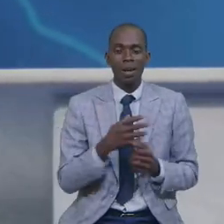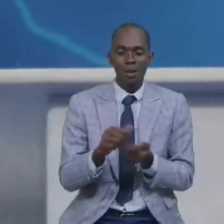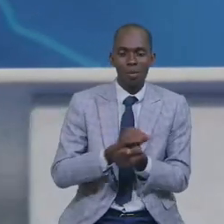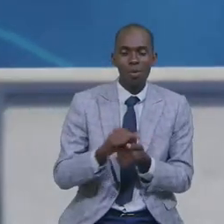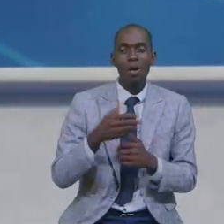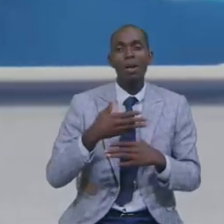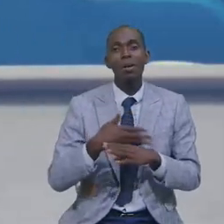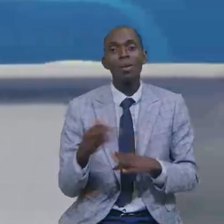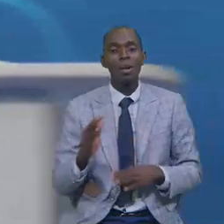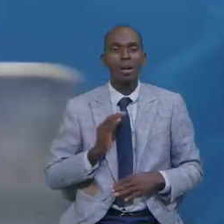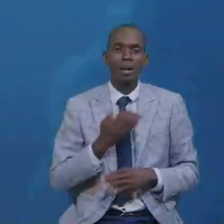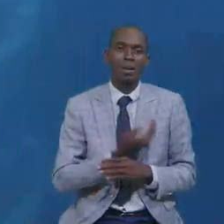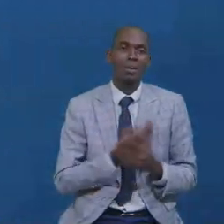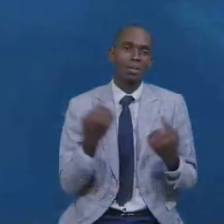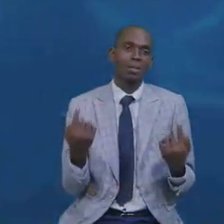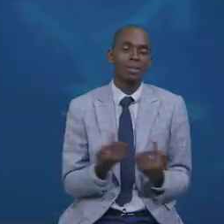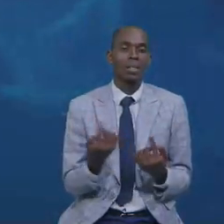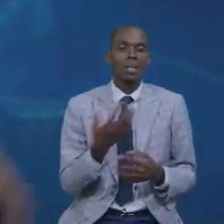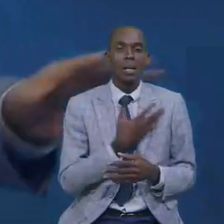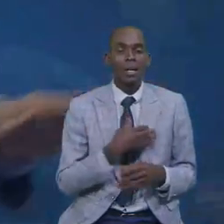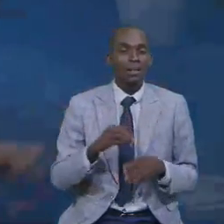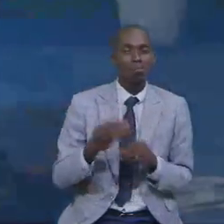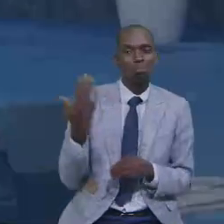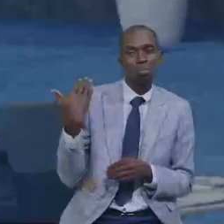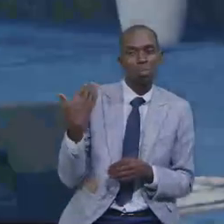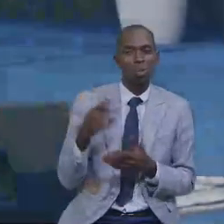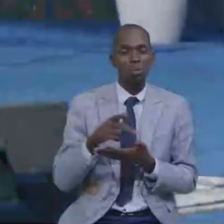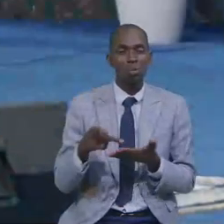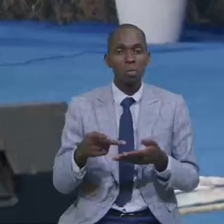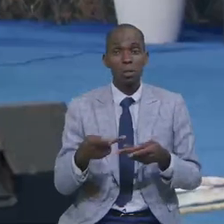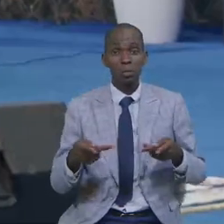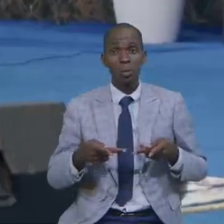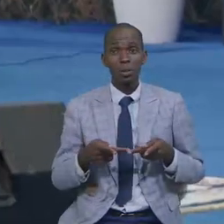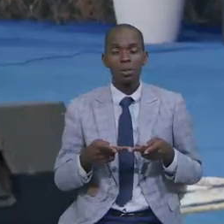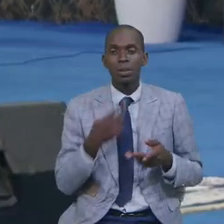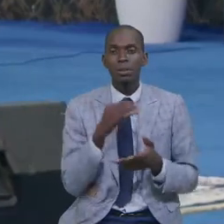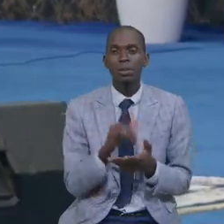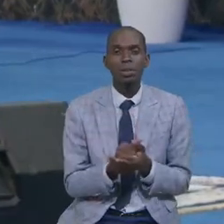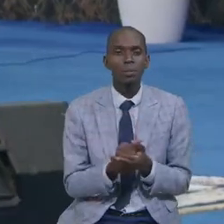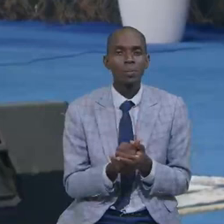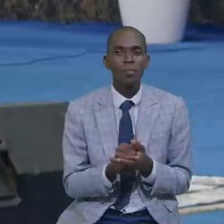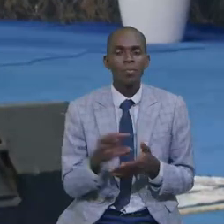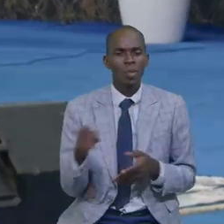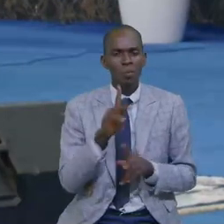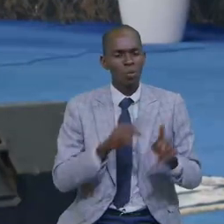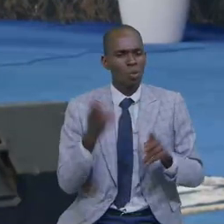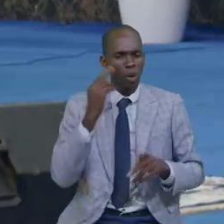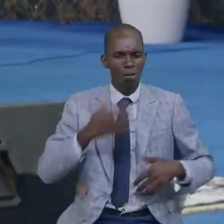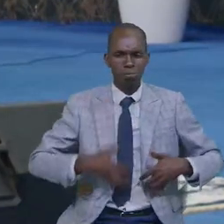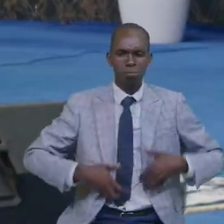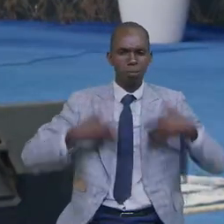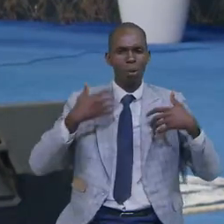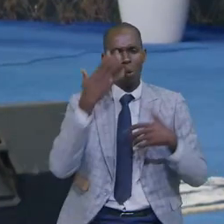sauver et laver nos péchés maintenant dans le verset précédent les rois de la terre était donc